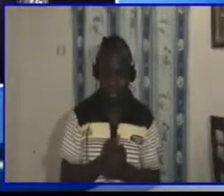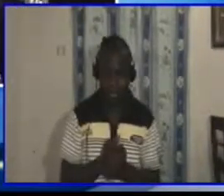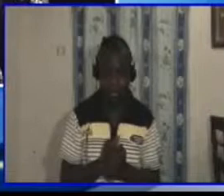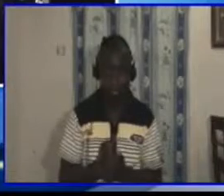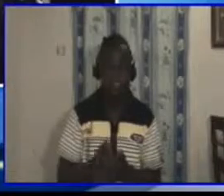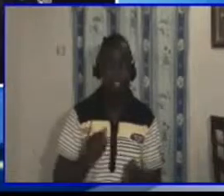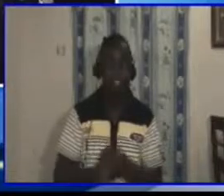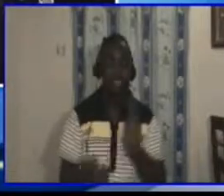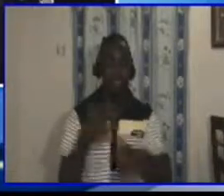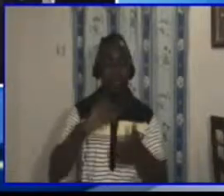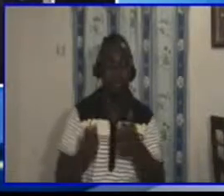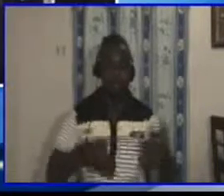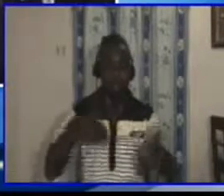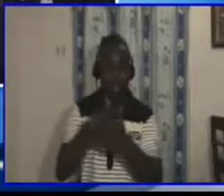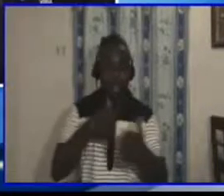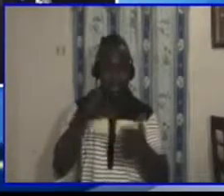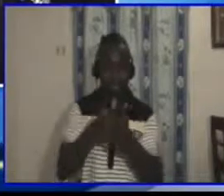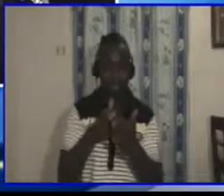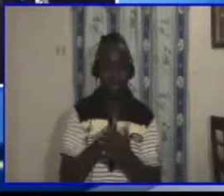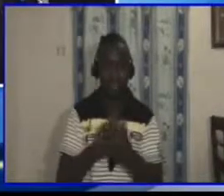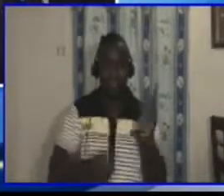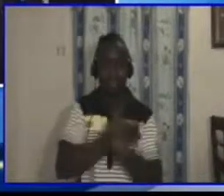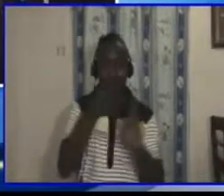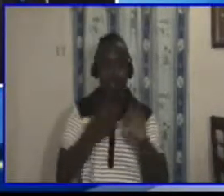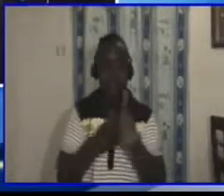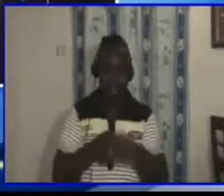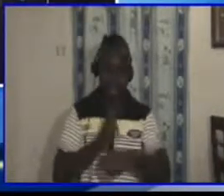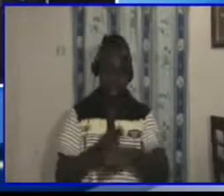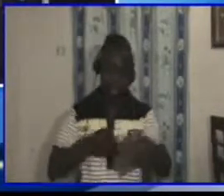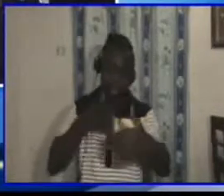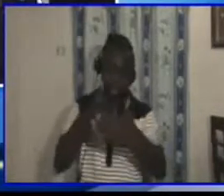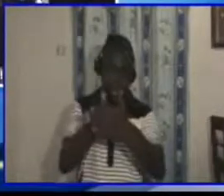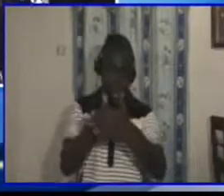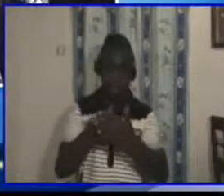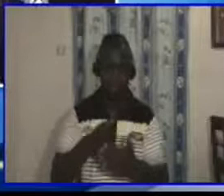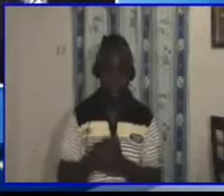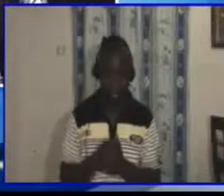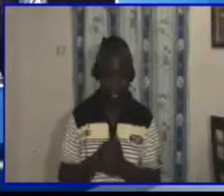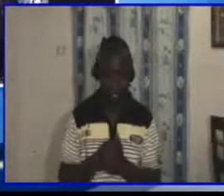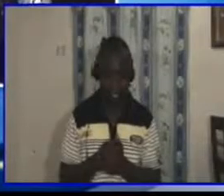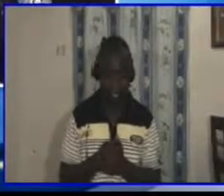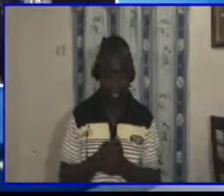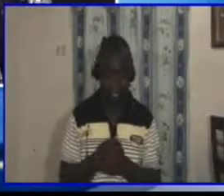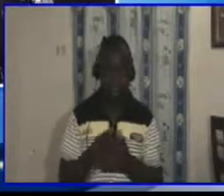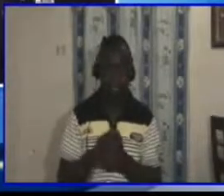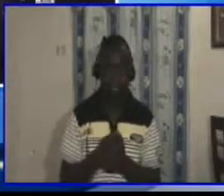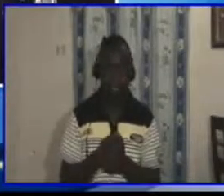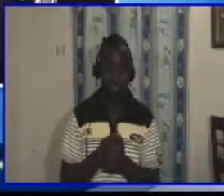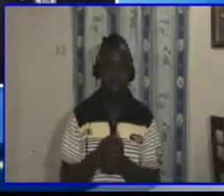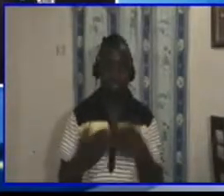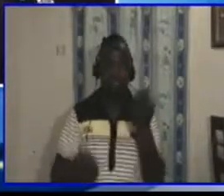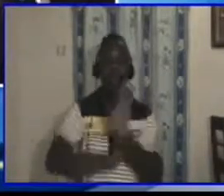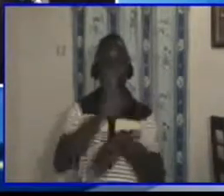è l'angelo del signore entrerà nel suo tempio sarà